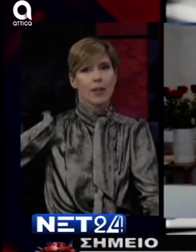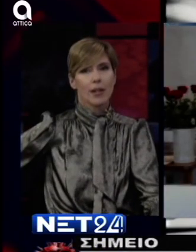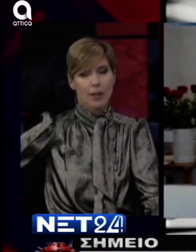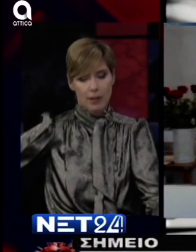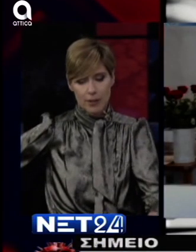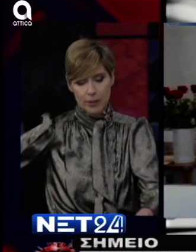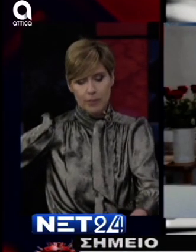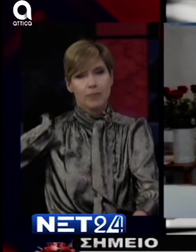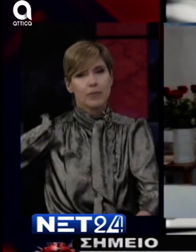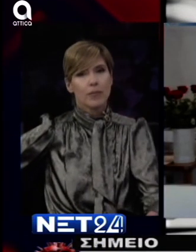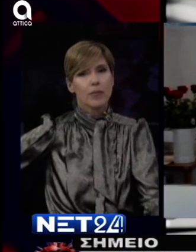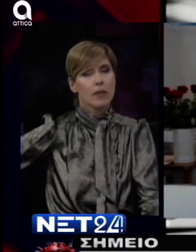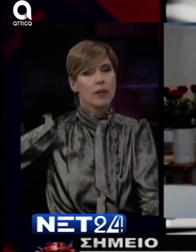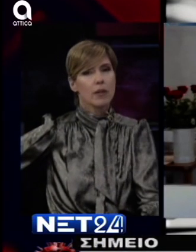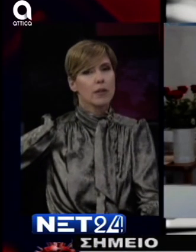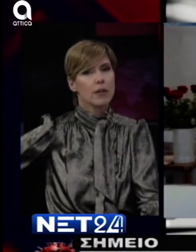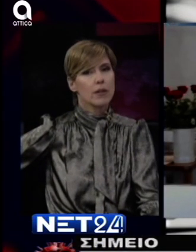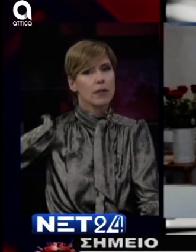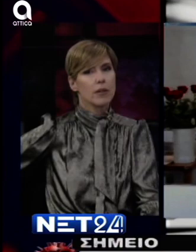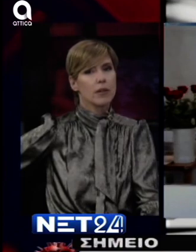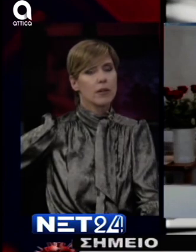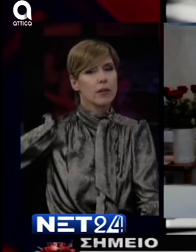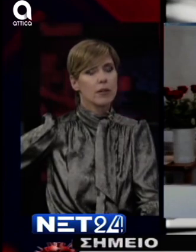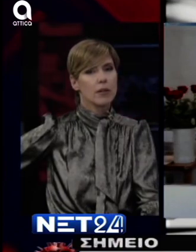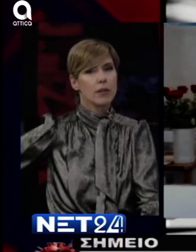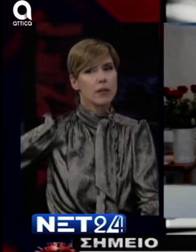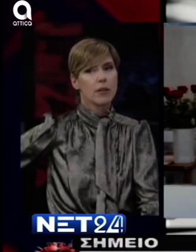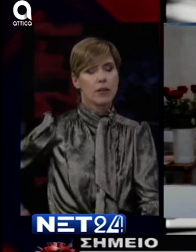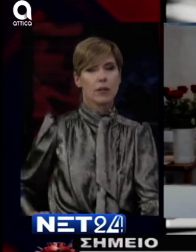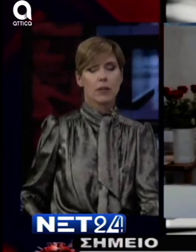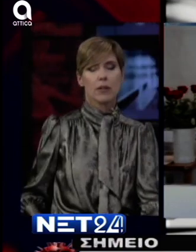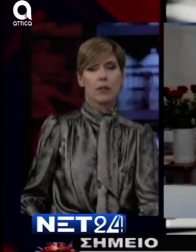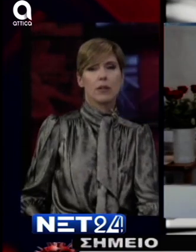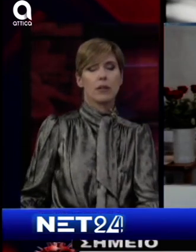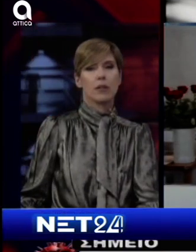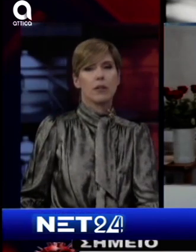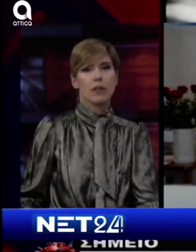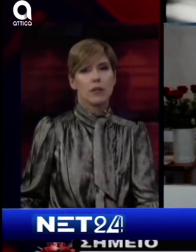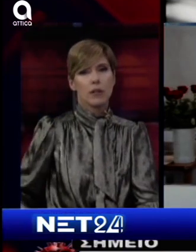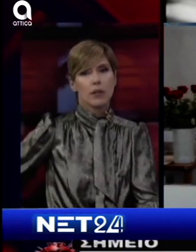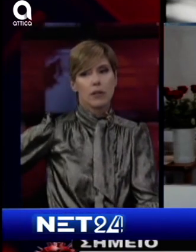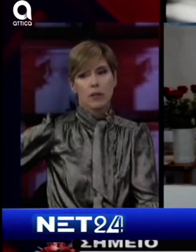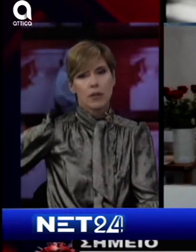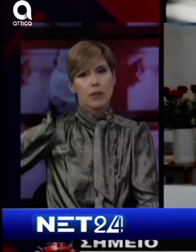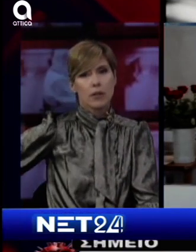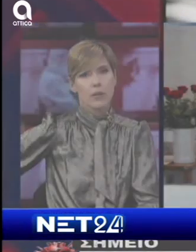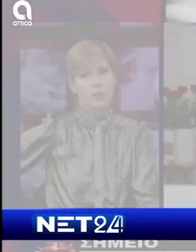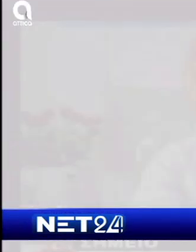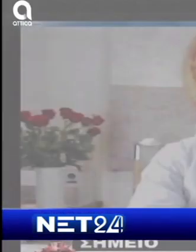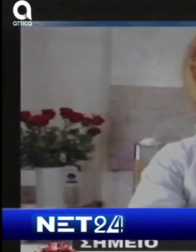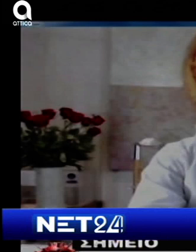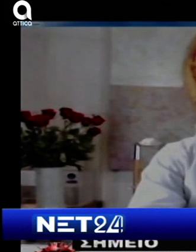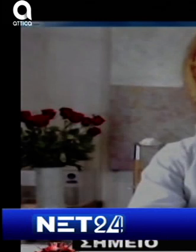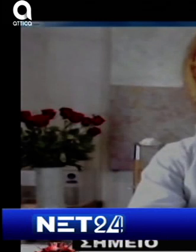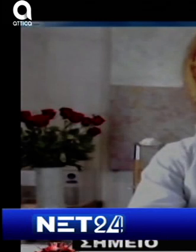οι επόμενες 15 μέρες και η συμπεριφορά του κόσμου μέσα αυτές τις 15 μέρες θα κρίνουν αν θα πάμε ή όχι σε γενικό lockdown.